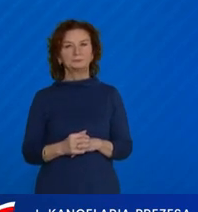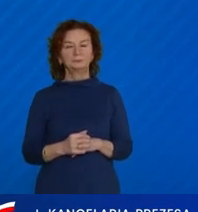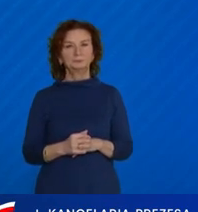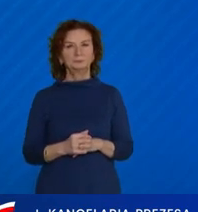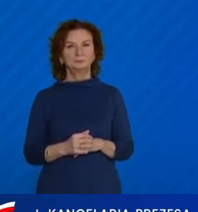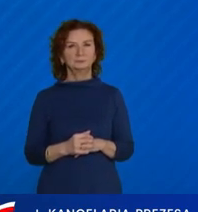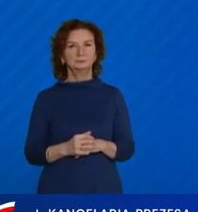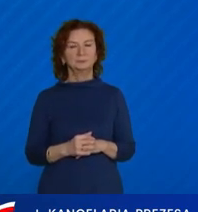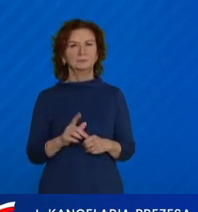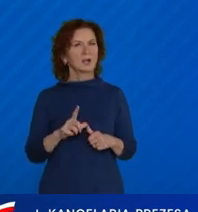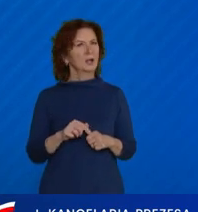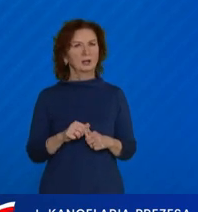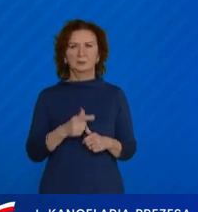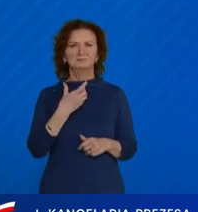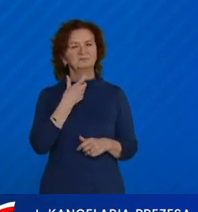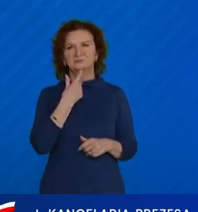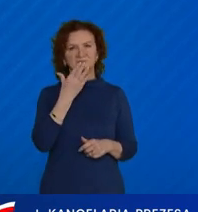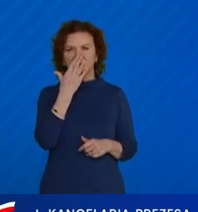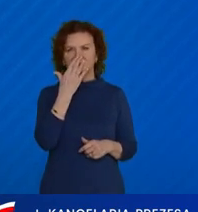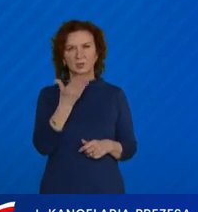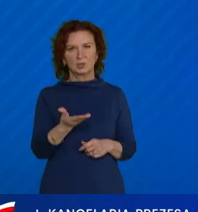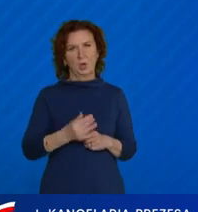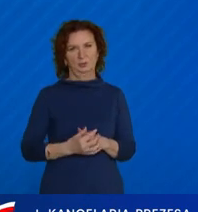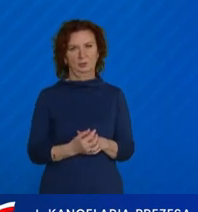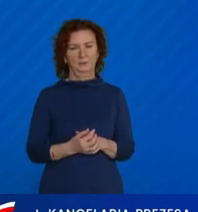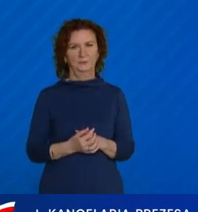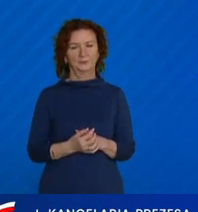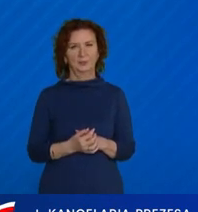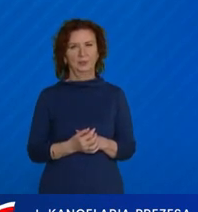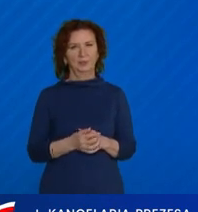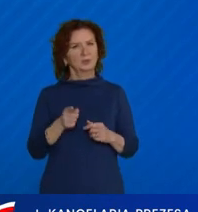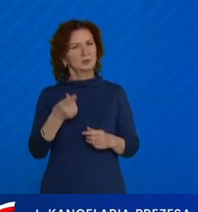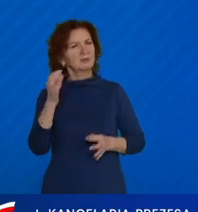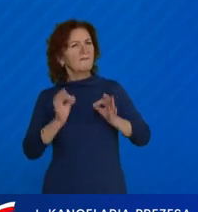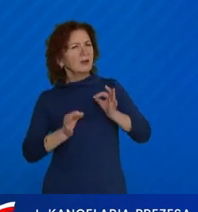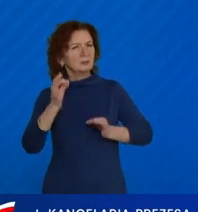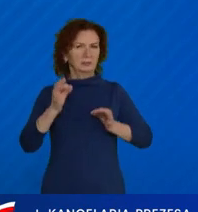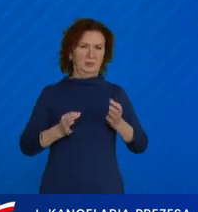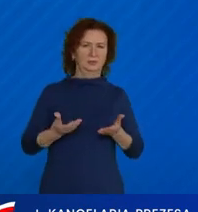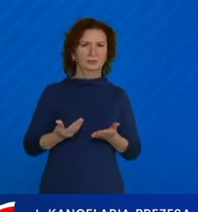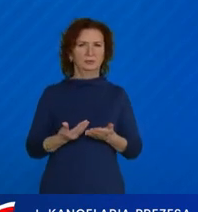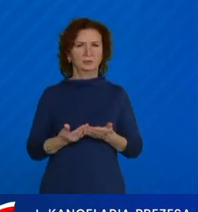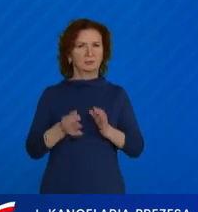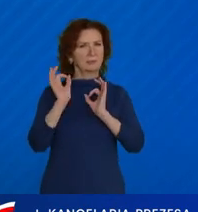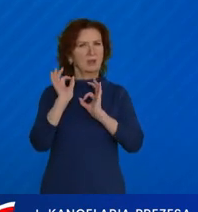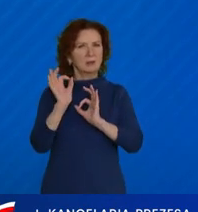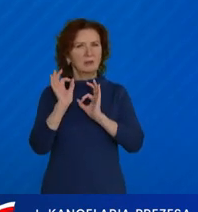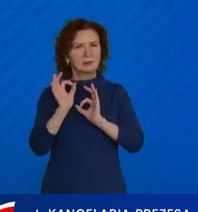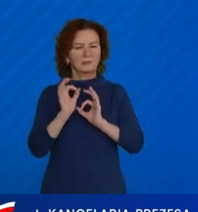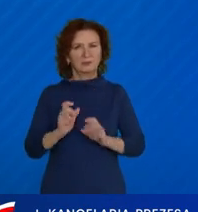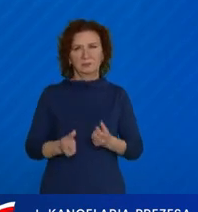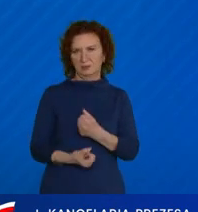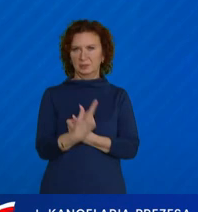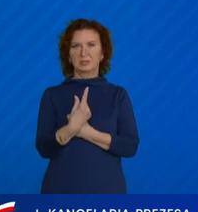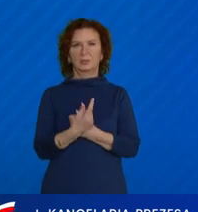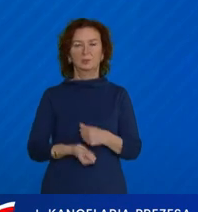Państwa, ale o co tutaj chodzi? Bo tu pojawiają się właśnie jakieś wątpliwości i informacje